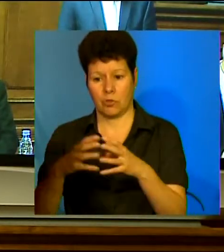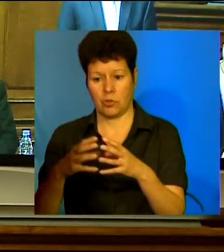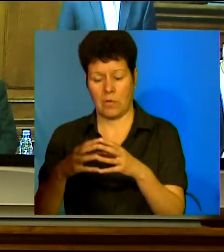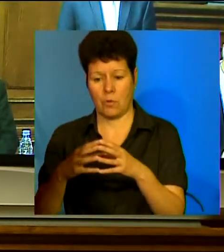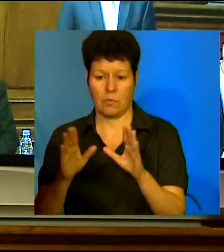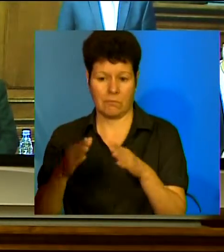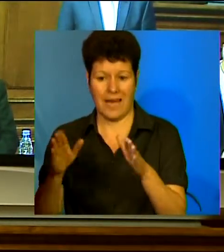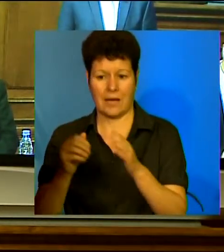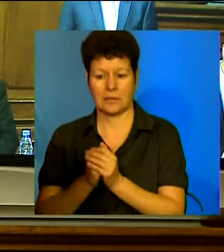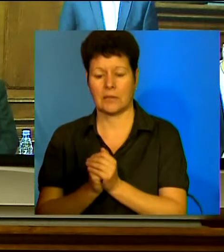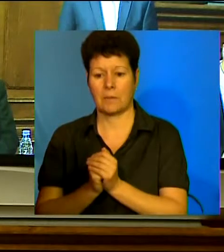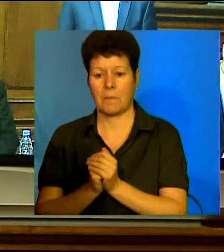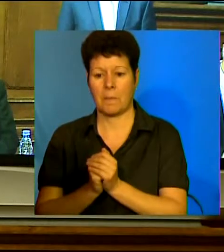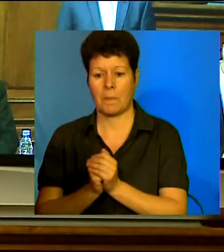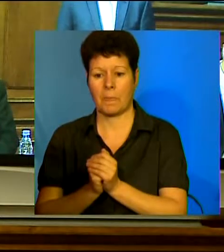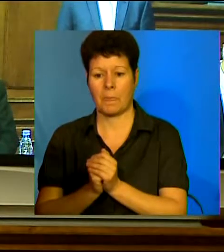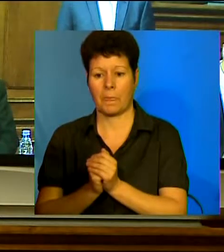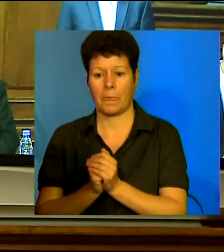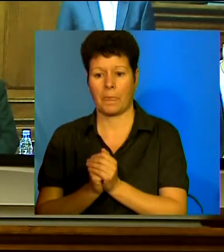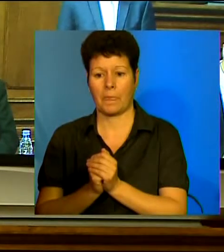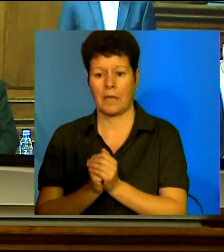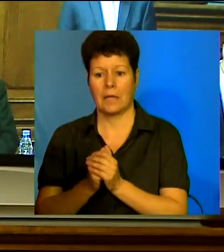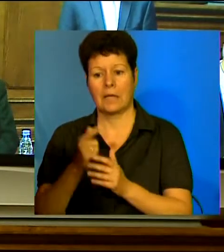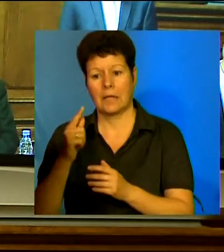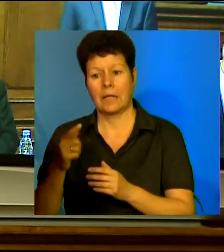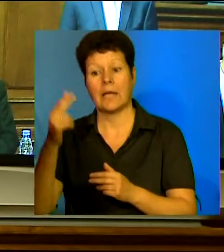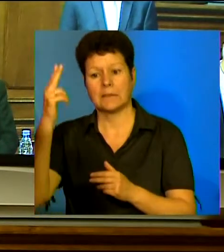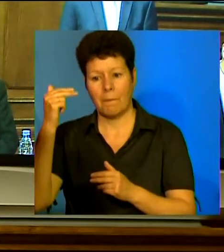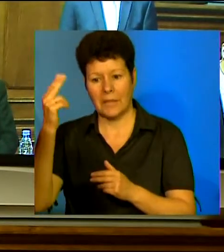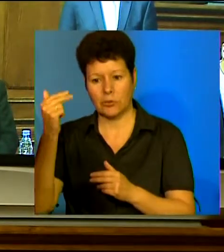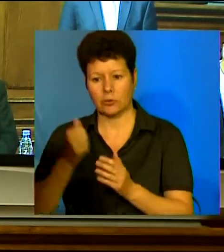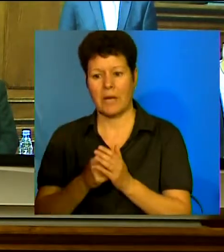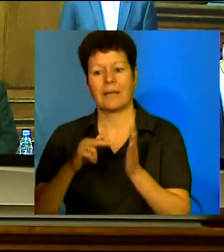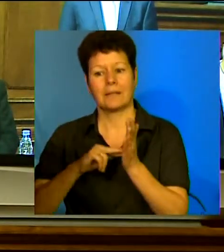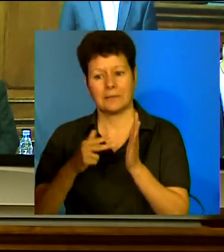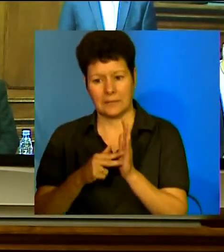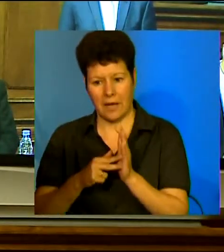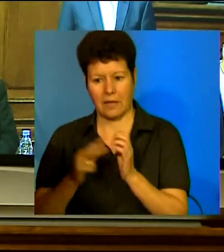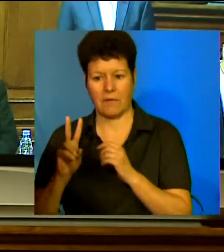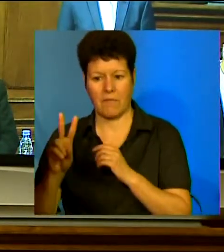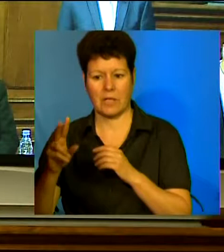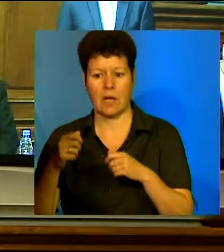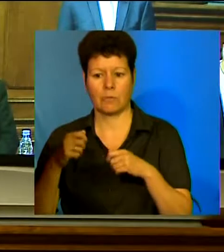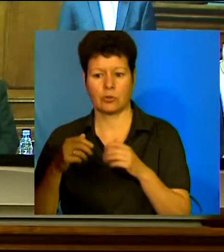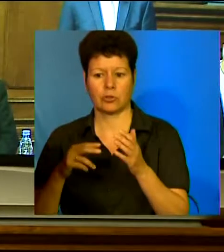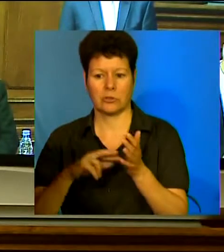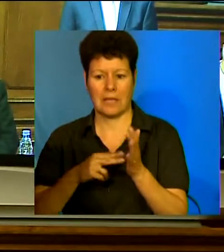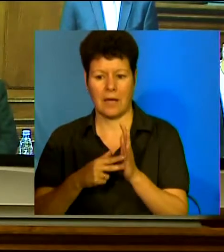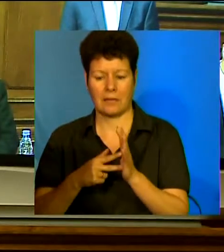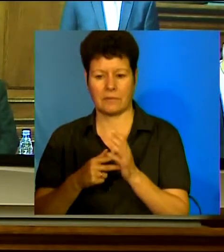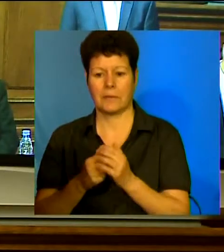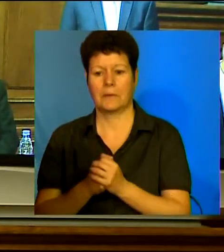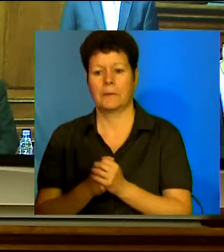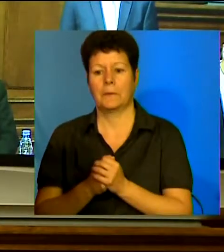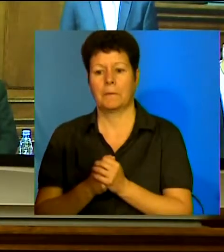ahol bemutatkozik egyrészt maga a projekt a Nemzeti Infrastruktúra Fejlesztő részéről,